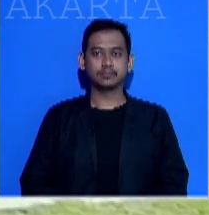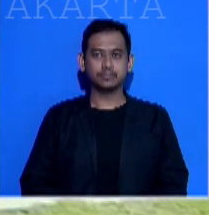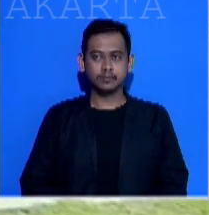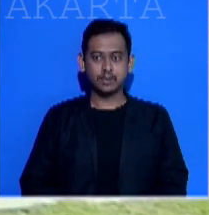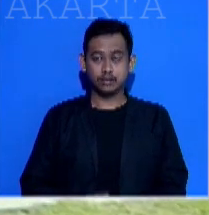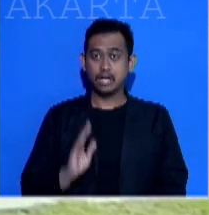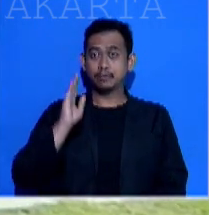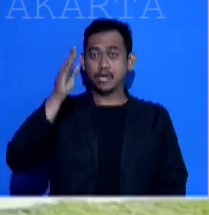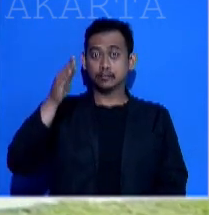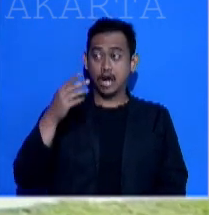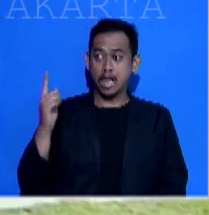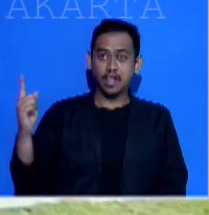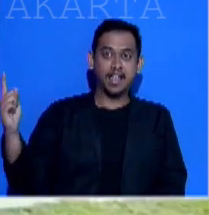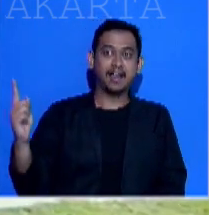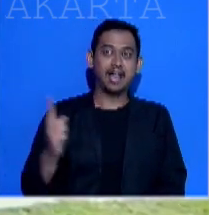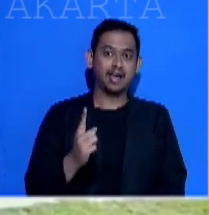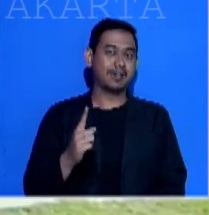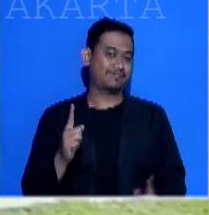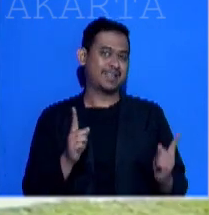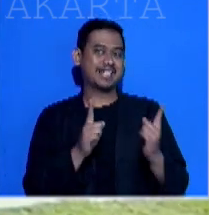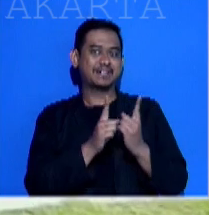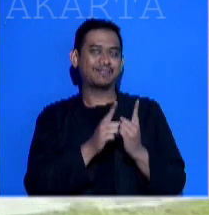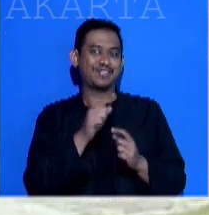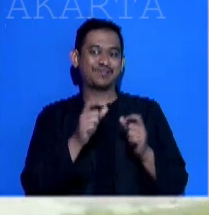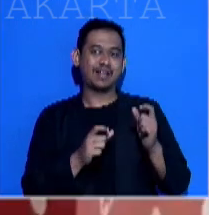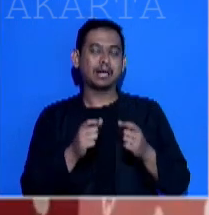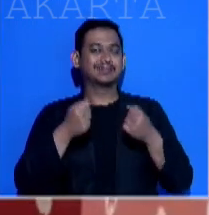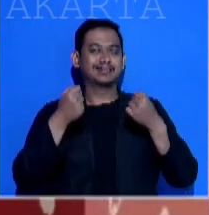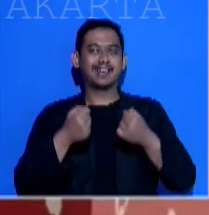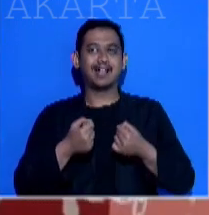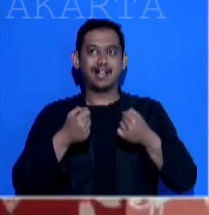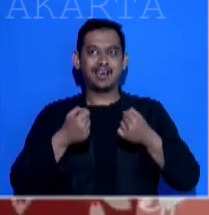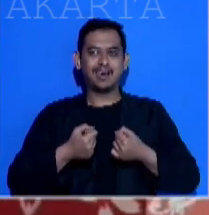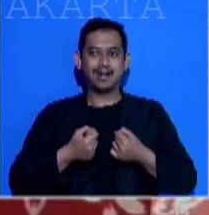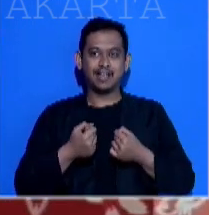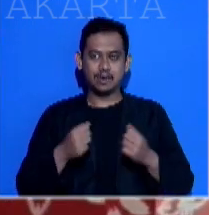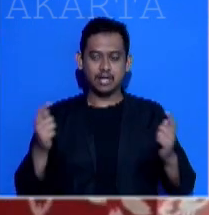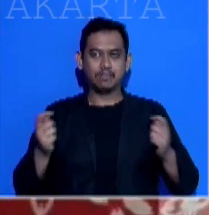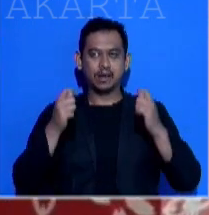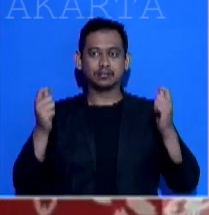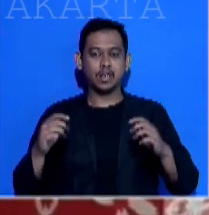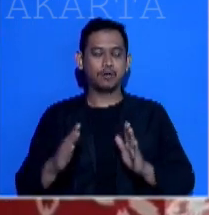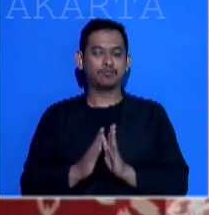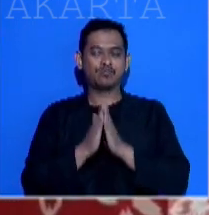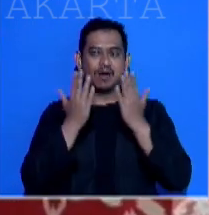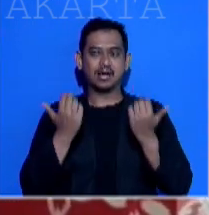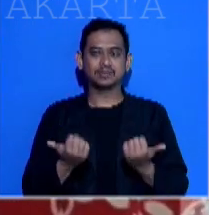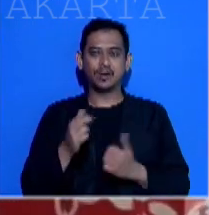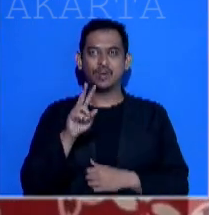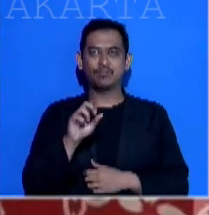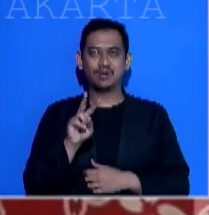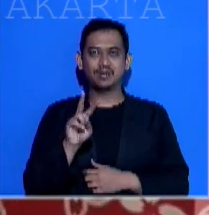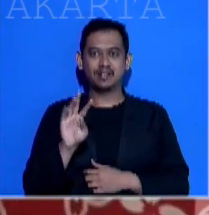akan datang untuk bertemu dengan keluarga binaan yang berada. Perayaan Waisak tahun 2024 ini terasa